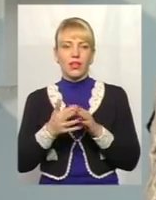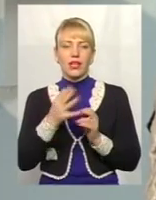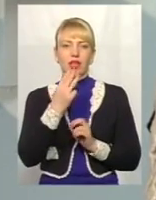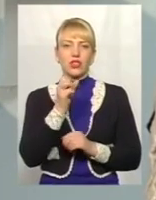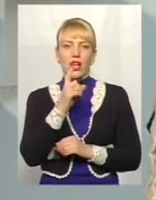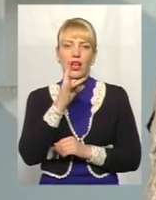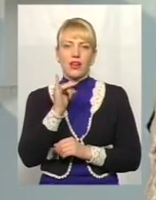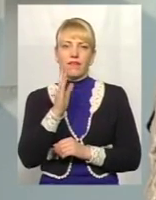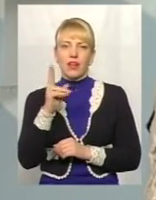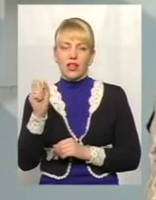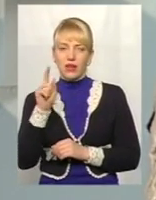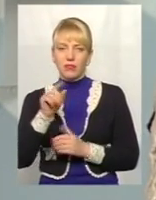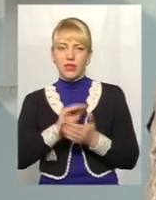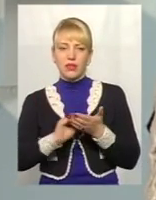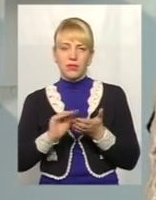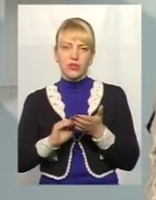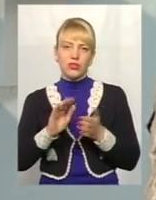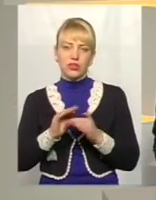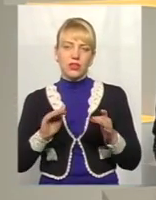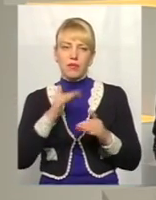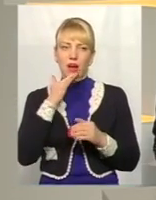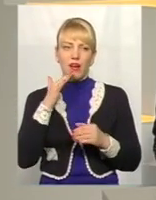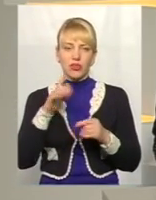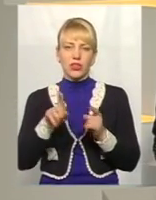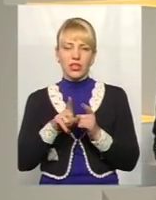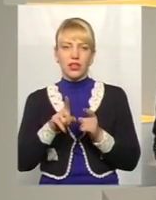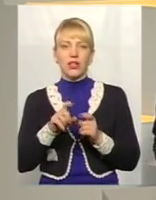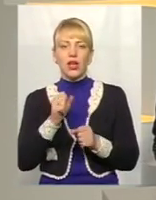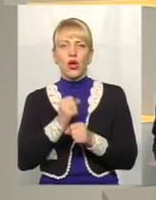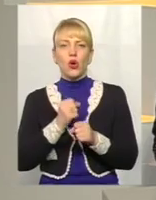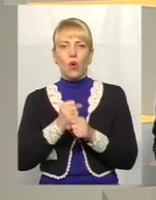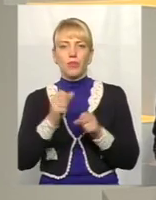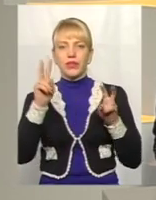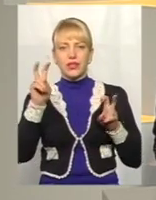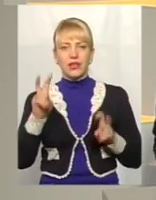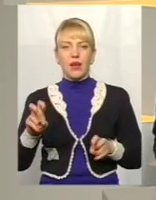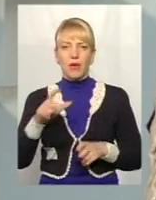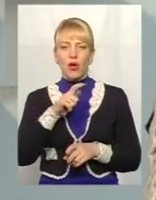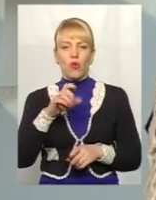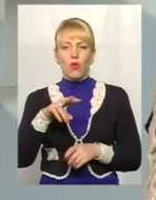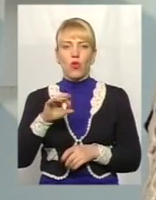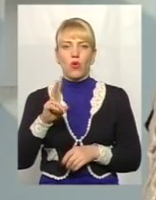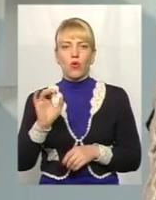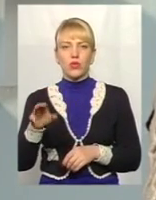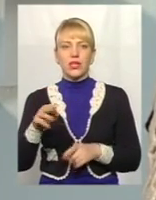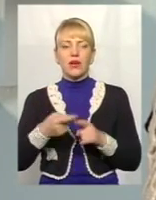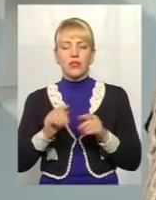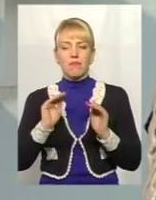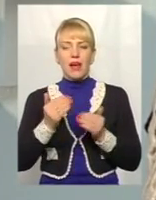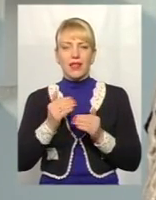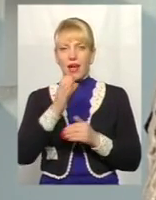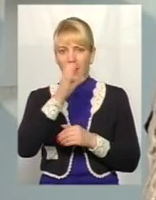Шарівка, там діти пишуть багато такі роботи з теми Холокосту. І по цій малій академії наук я вам скажу,